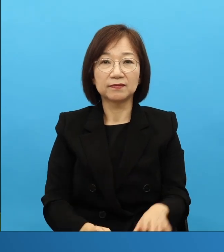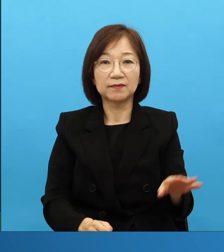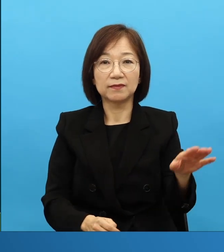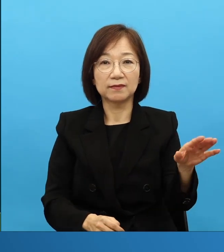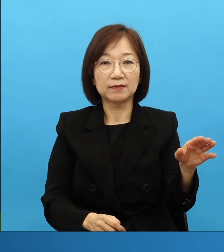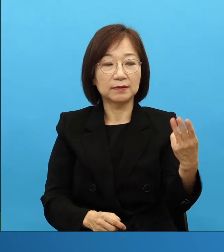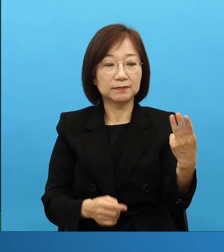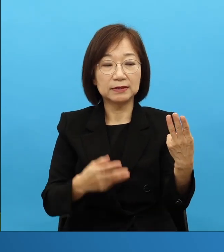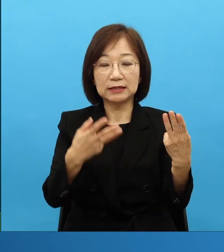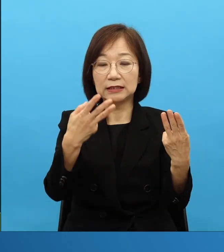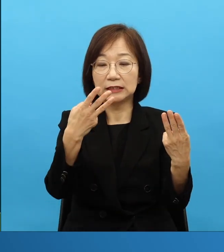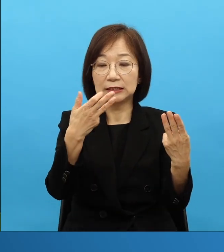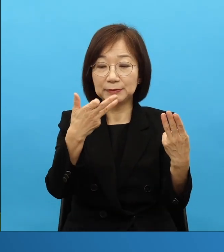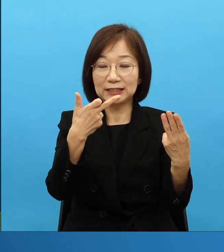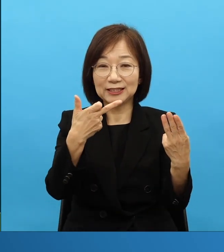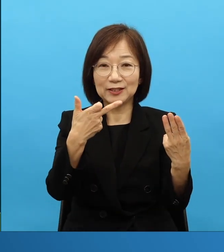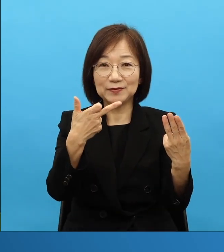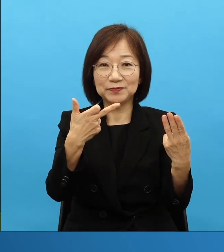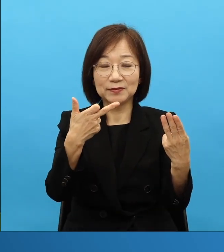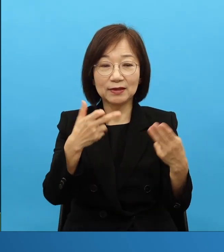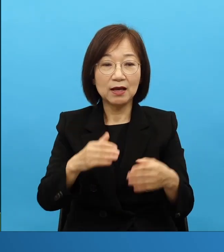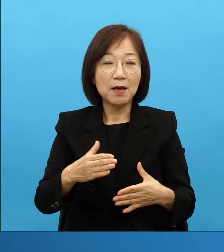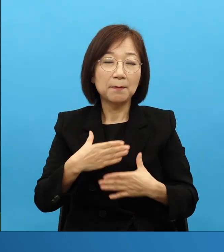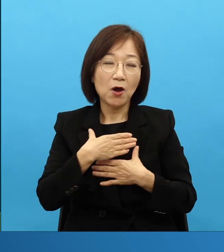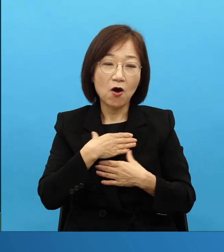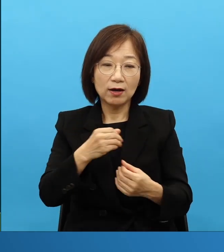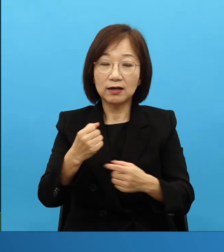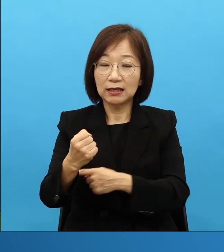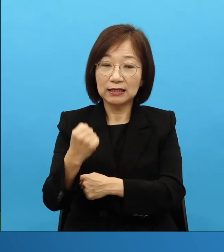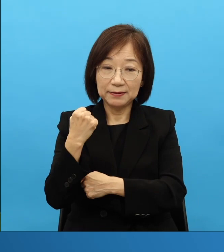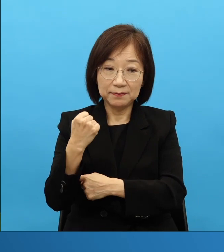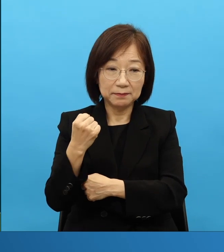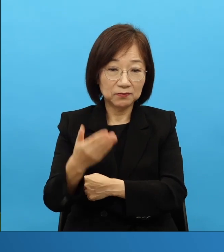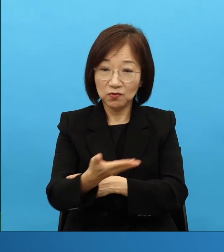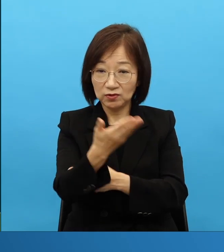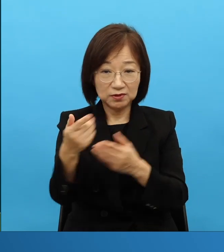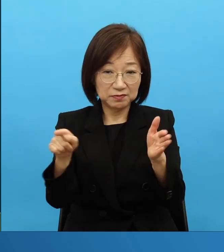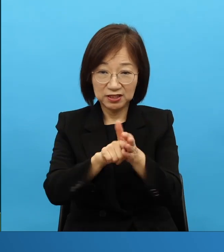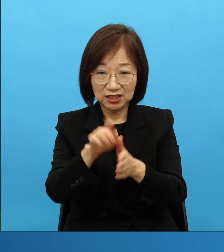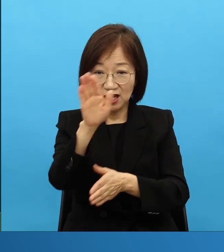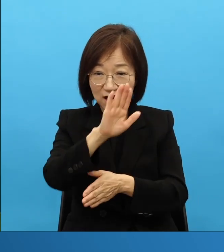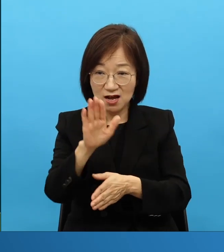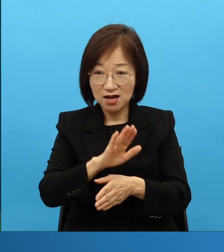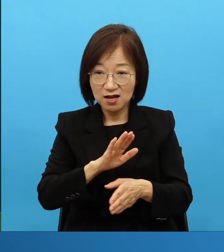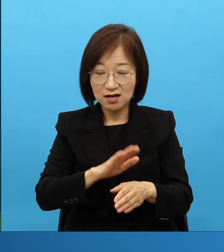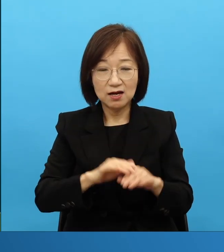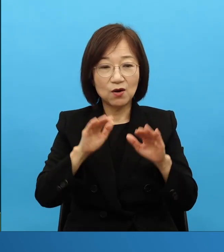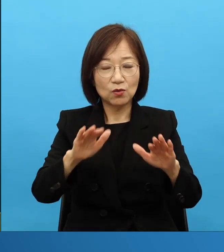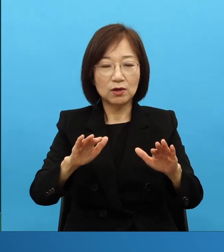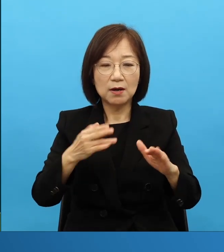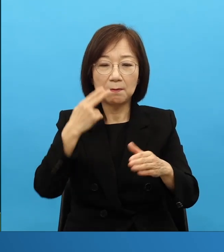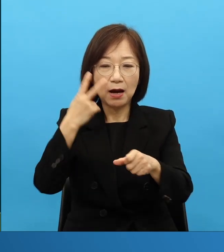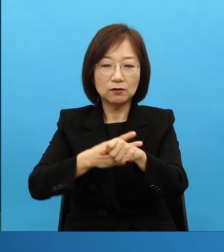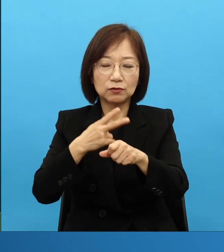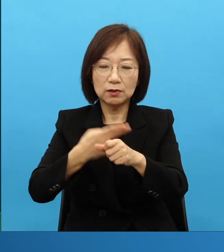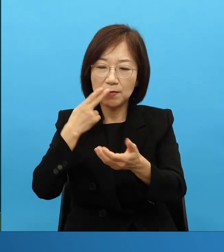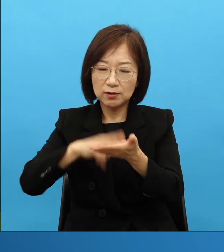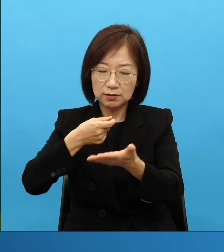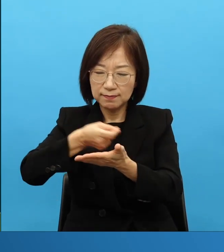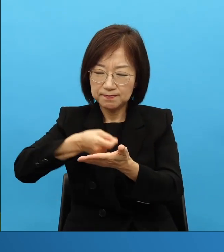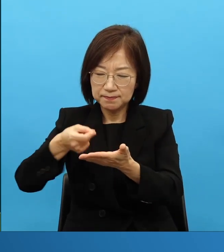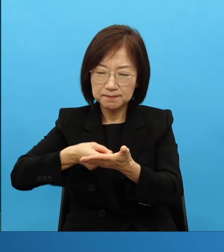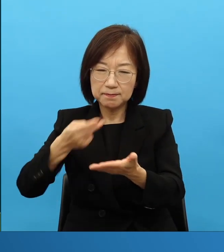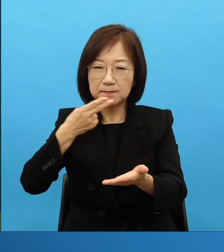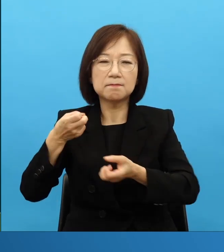17절에는요. 평강의 그 힘을 믿지 않지 않냐. Verse 17. 바울이 지금 보낸 편지예요. The way of peace they do not know. This was Paul's letter.